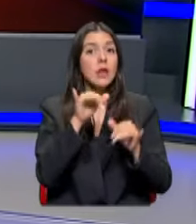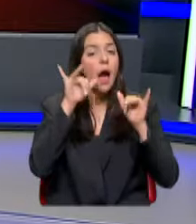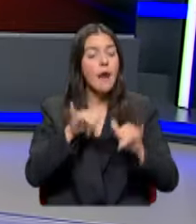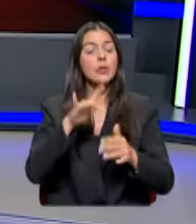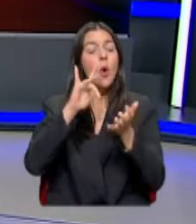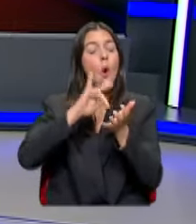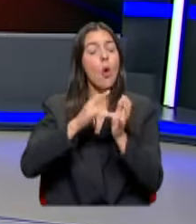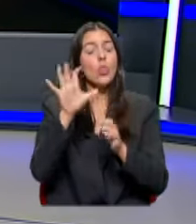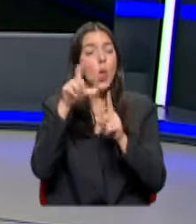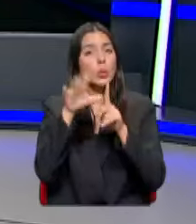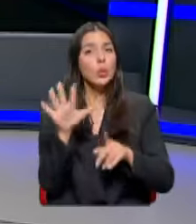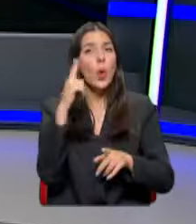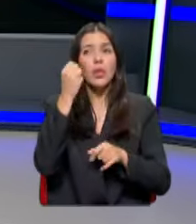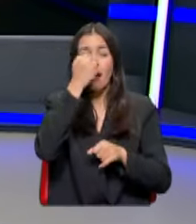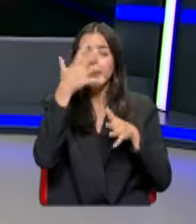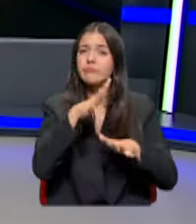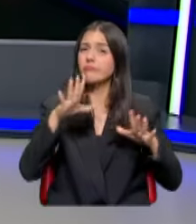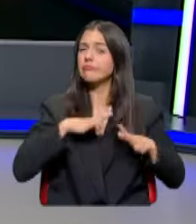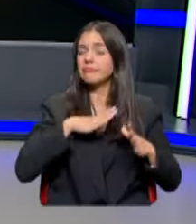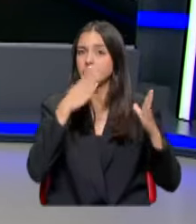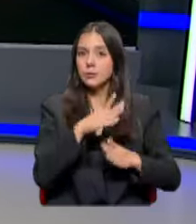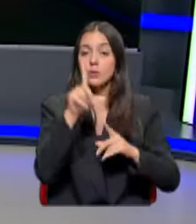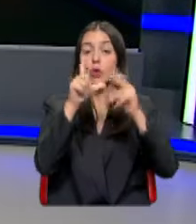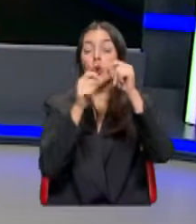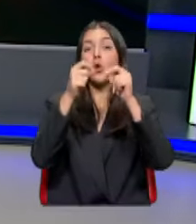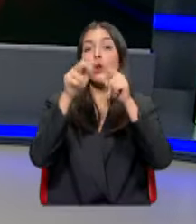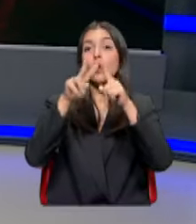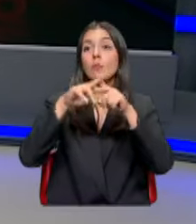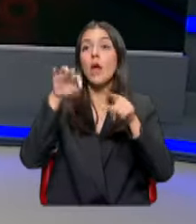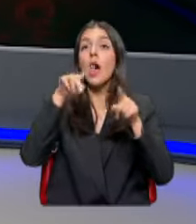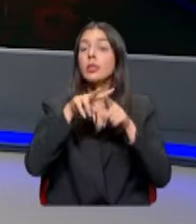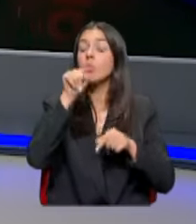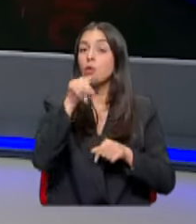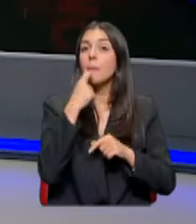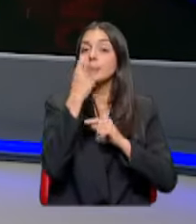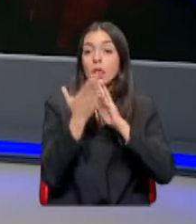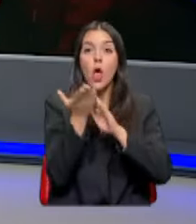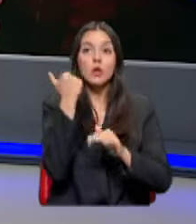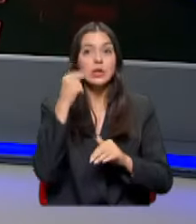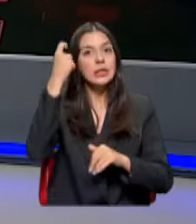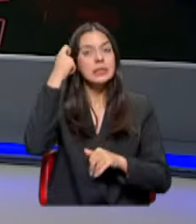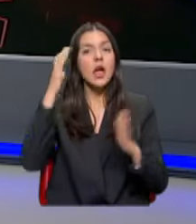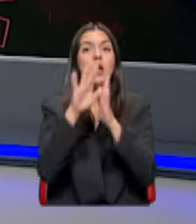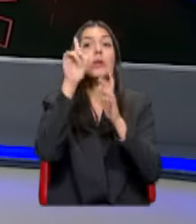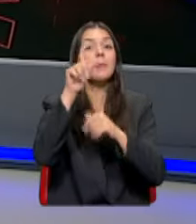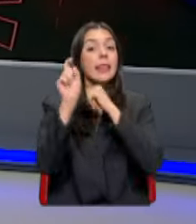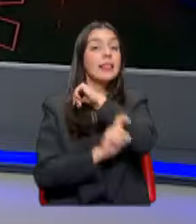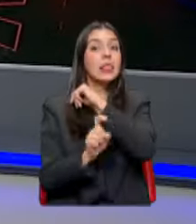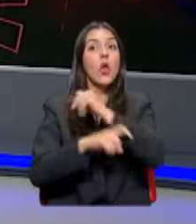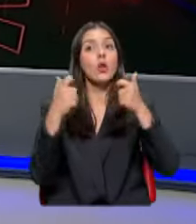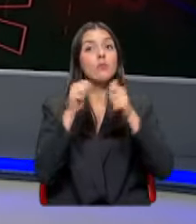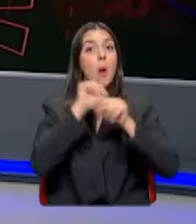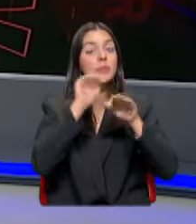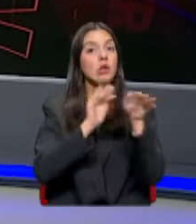Orta Doğu'yu kana boluyorlar. Lübnan bundan 1 yıl önce İsrail'e karşı bir terör saldırısı yaşanmıştı ve